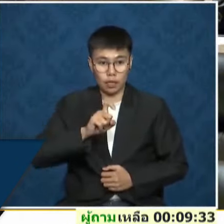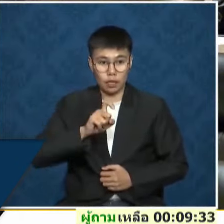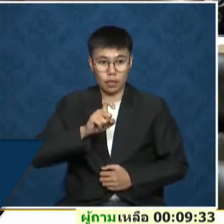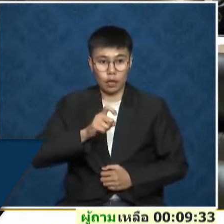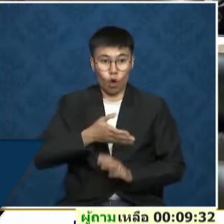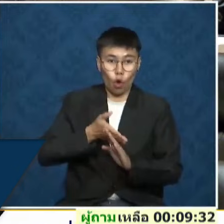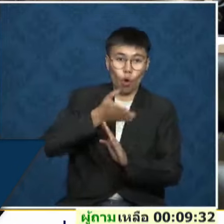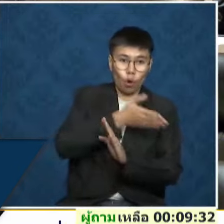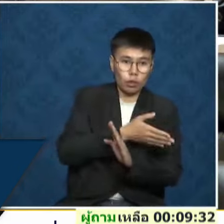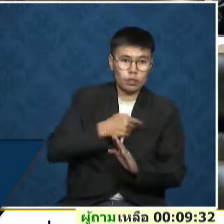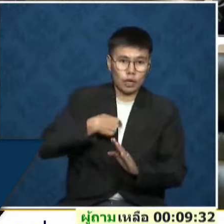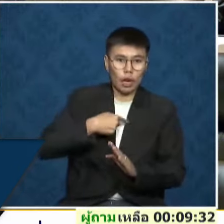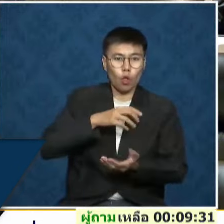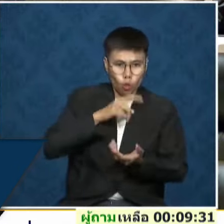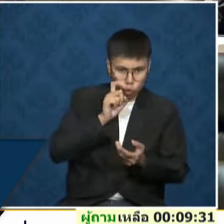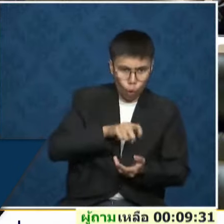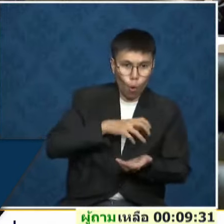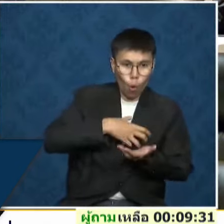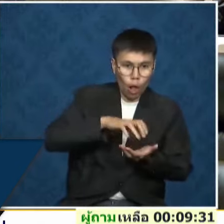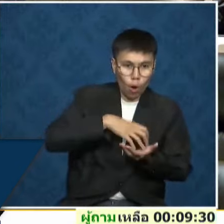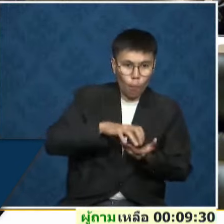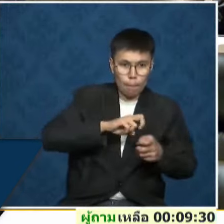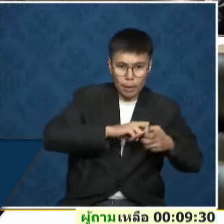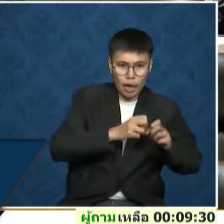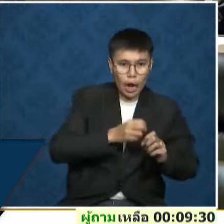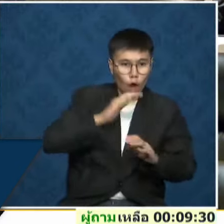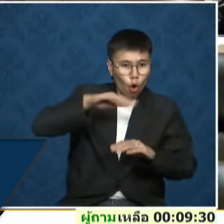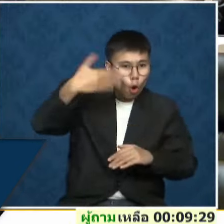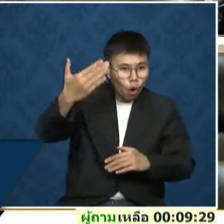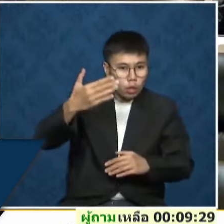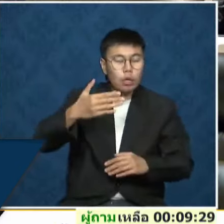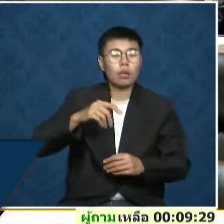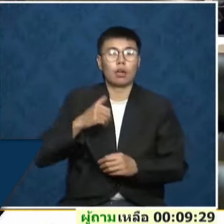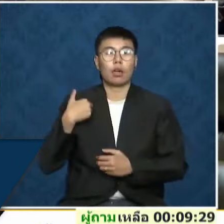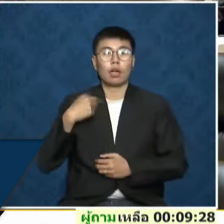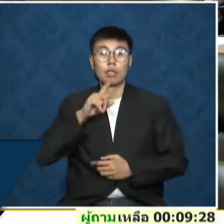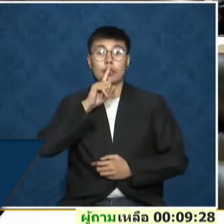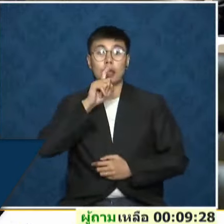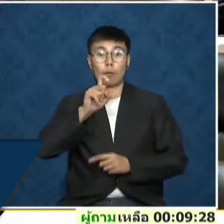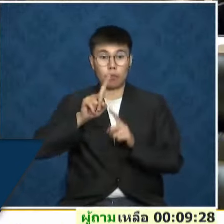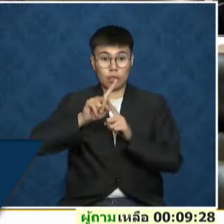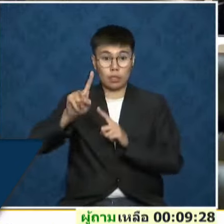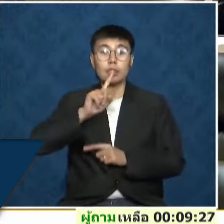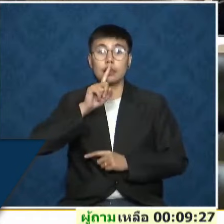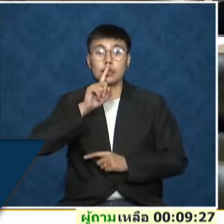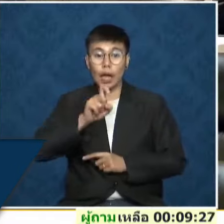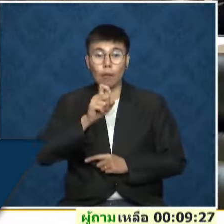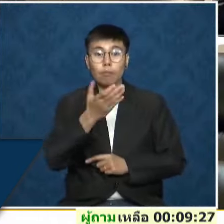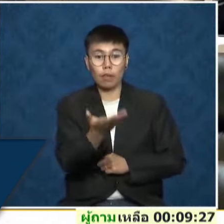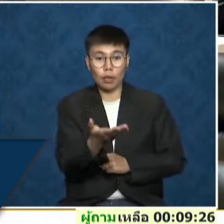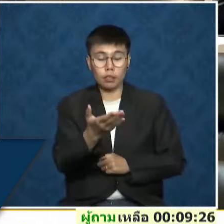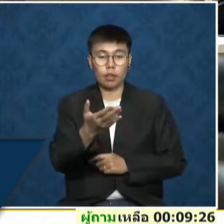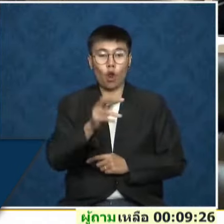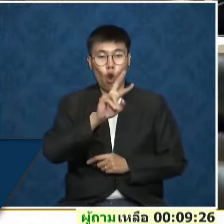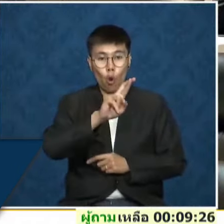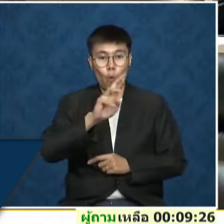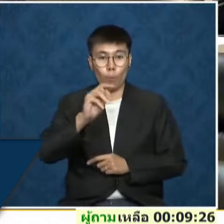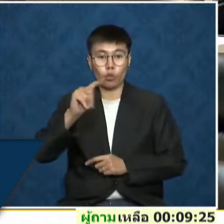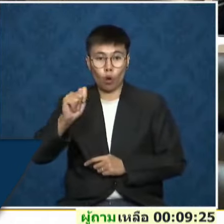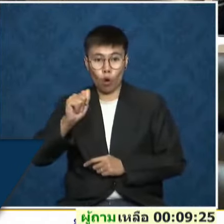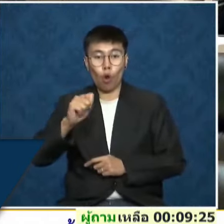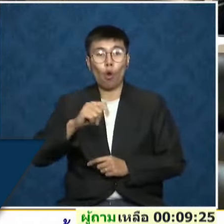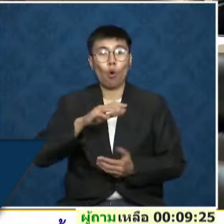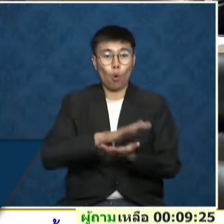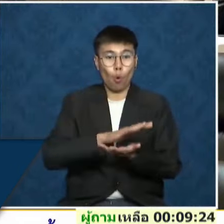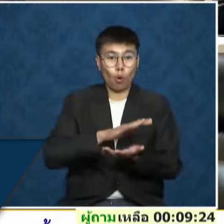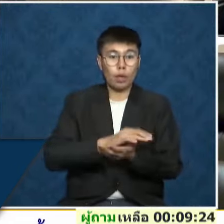กำลังจะเข้าเลยค่ะแต่ไม่เป็นไรดิฉันจะตัดเข้าคำถามที่หนึ่งถามท่านรัฐมนตรีเลยนะคะว่ากรณีโรงเรียนราชประ